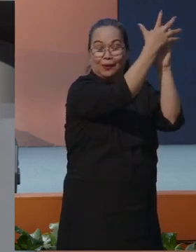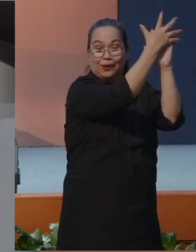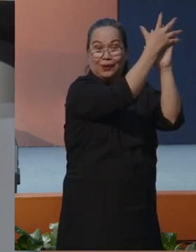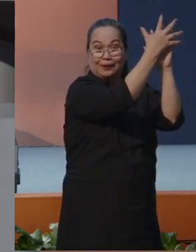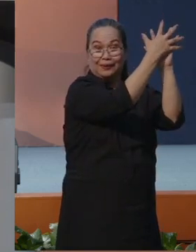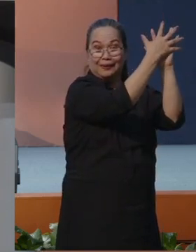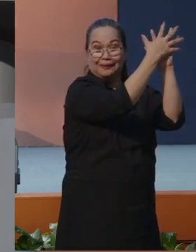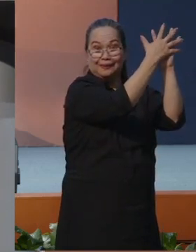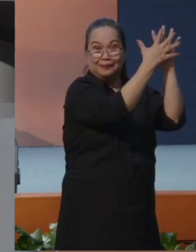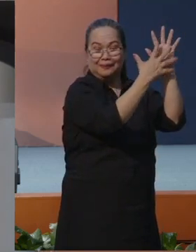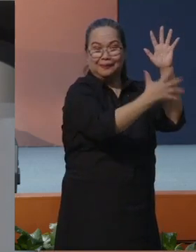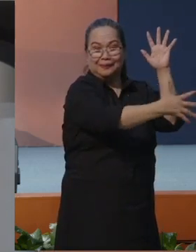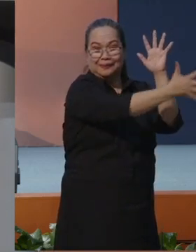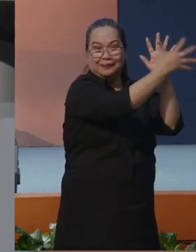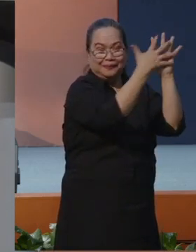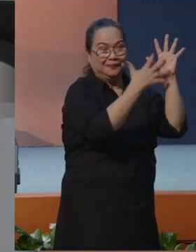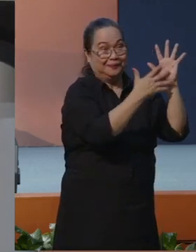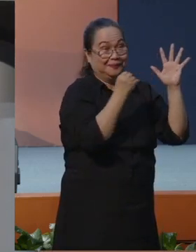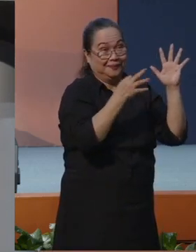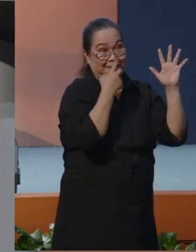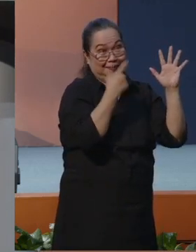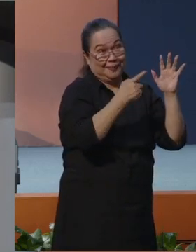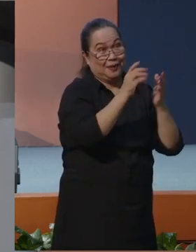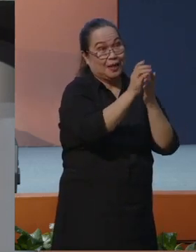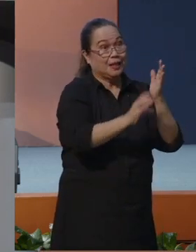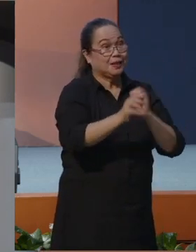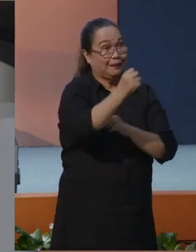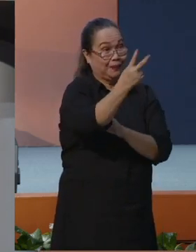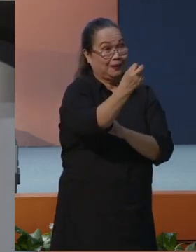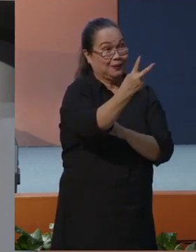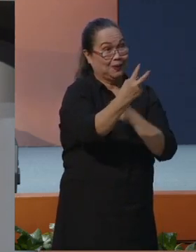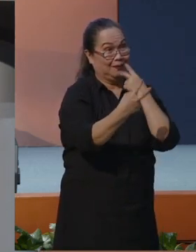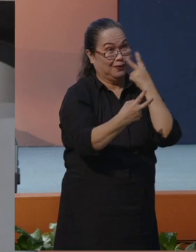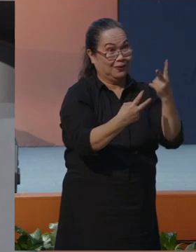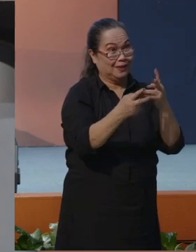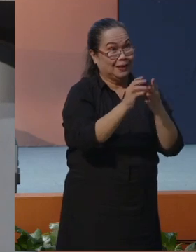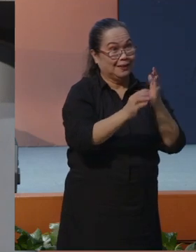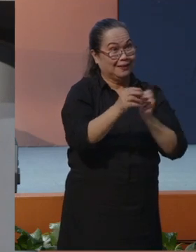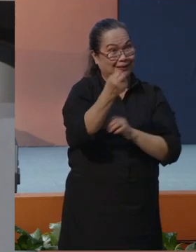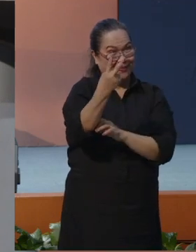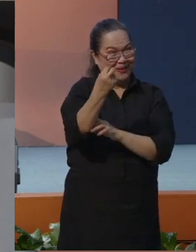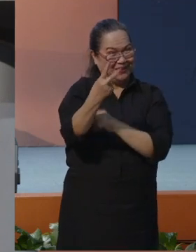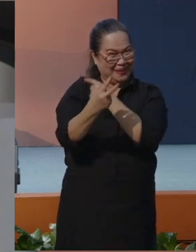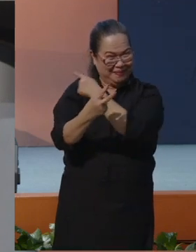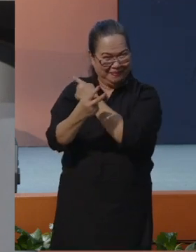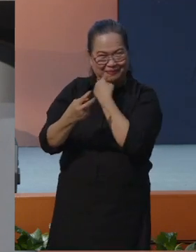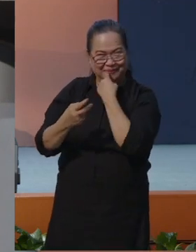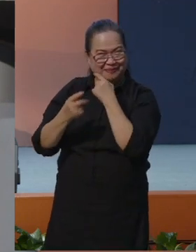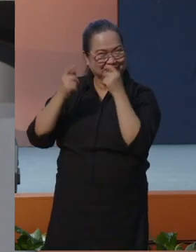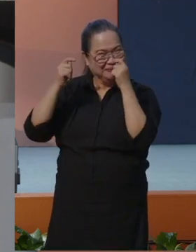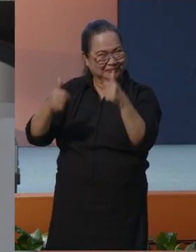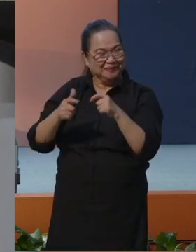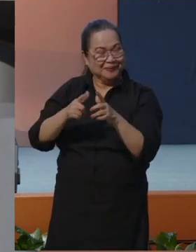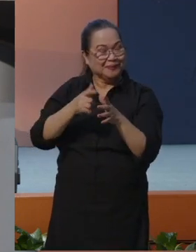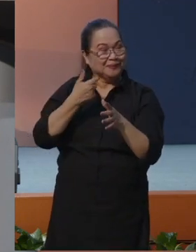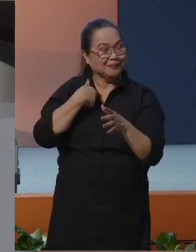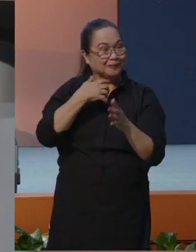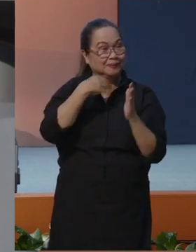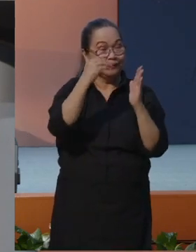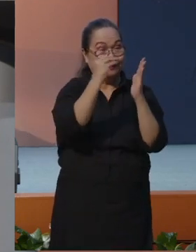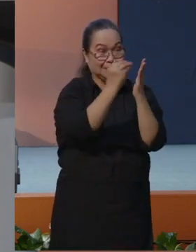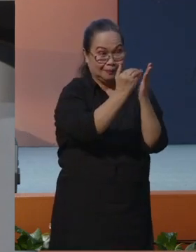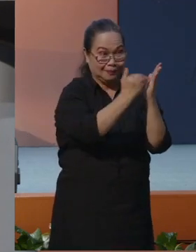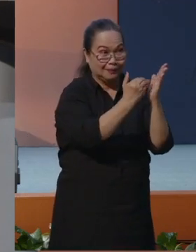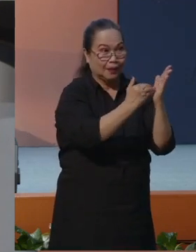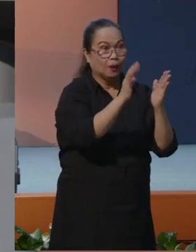kingdoms. Makikita natin sa chapter 12. Akita nyo, nasa chapter 12 na tayo. No? Pagtatala ng lahat